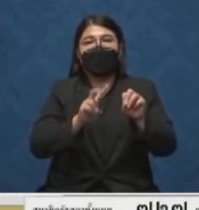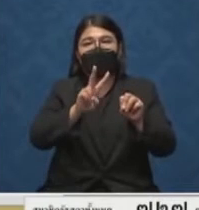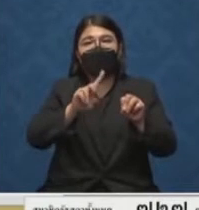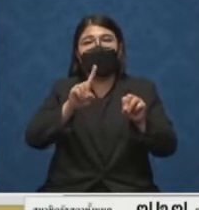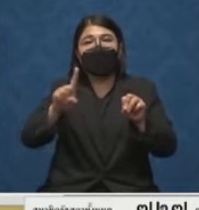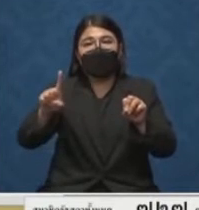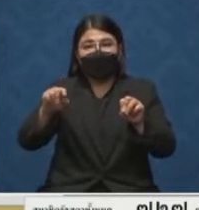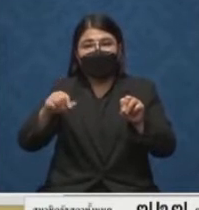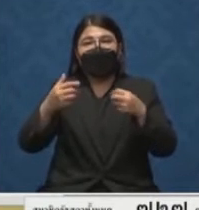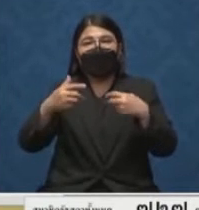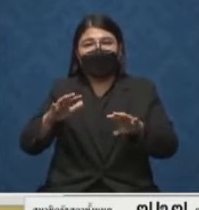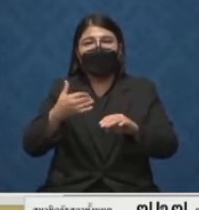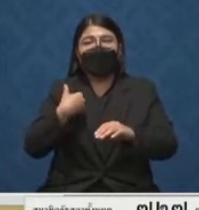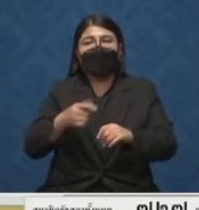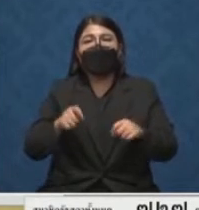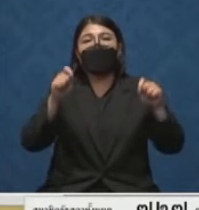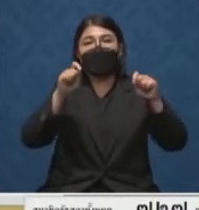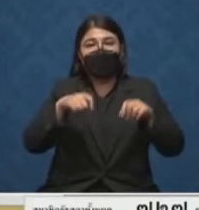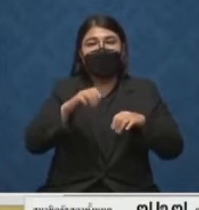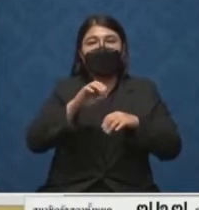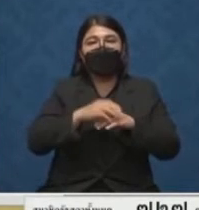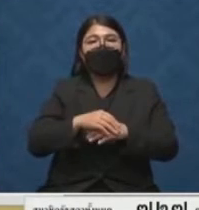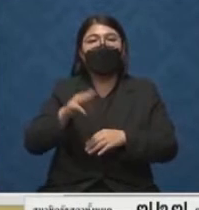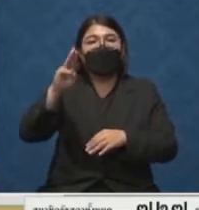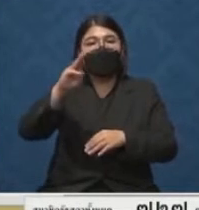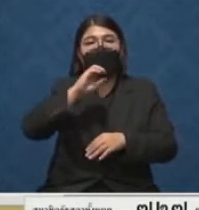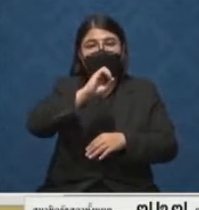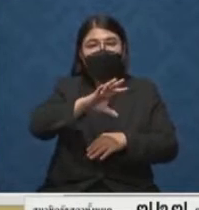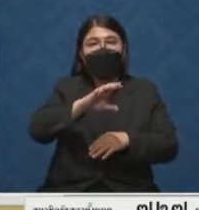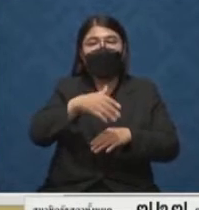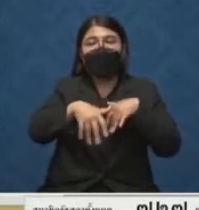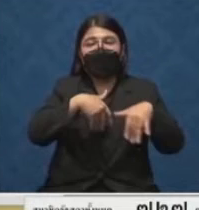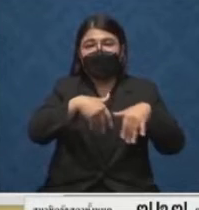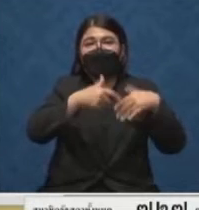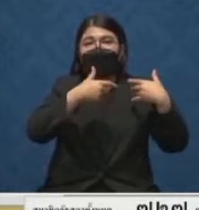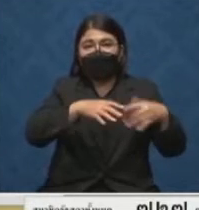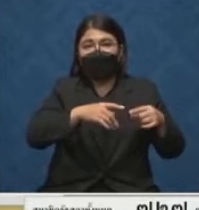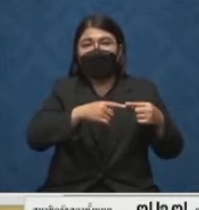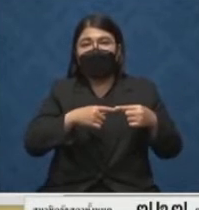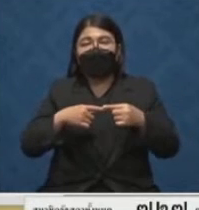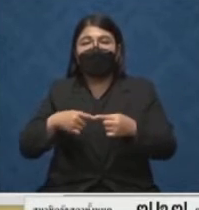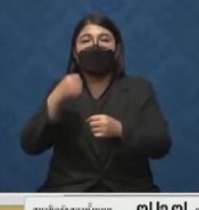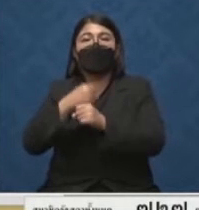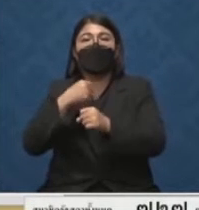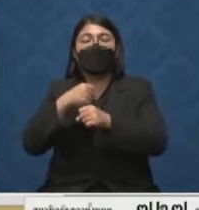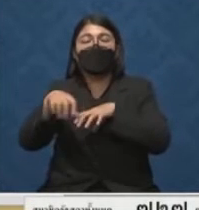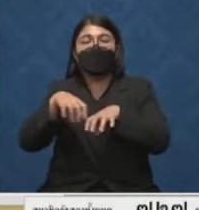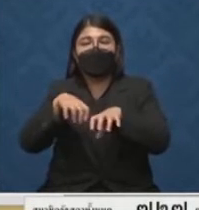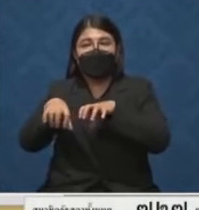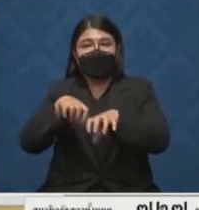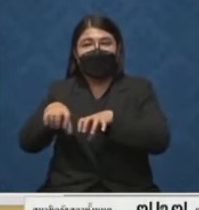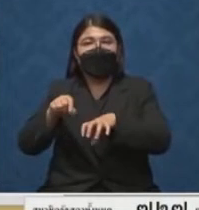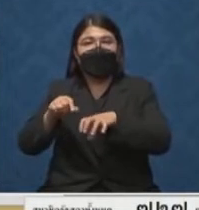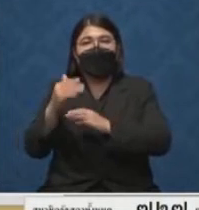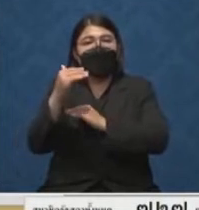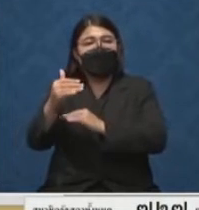็มีการสัญญาของประชาชนไ้ในช่งเสีงเลอกตั้งและต่อจากนั้กมาดำเนิงการ ในฐาณะนายกฎรรตีกำด